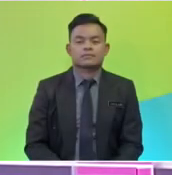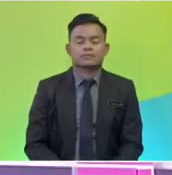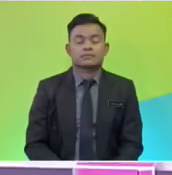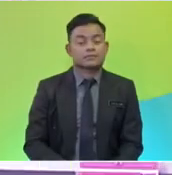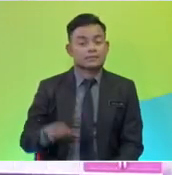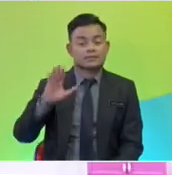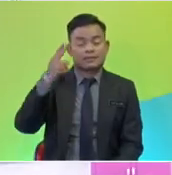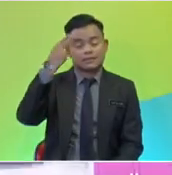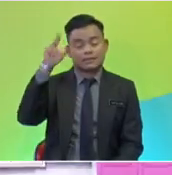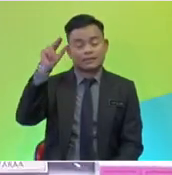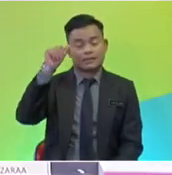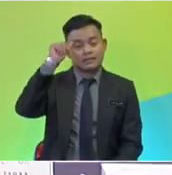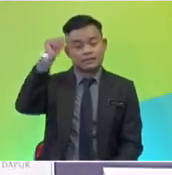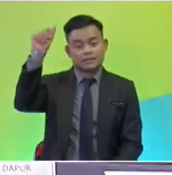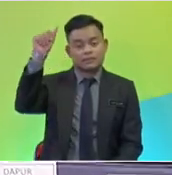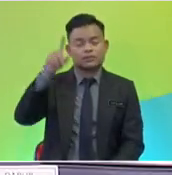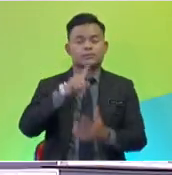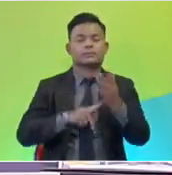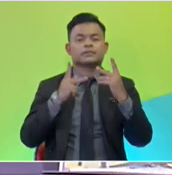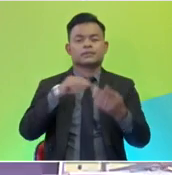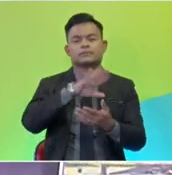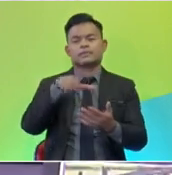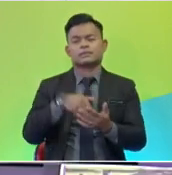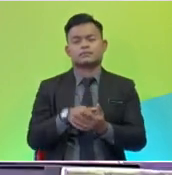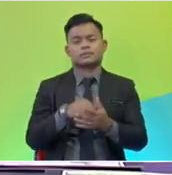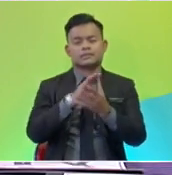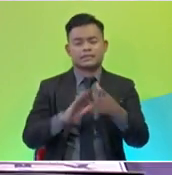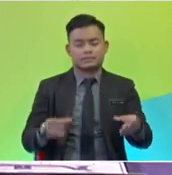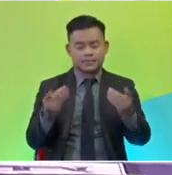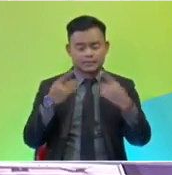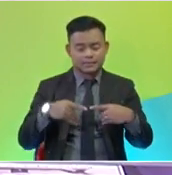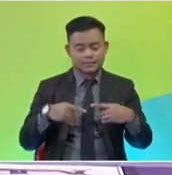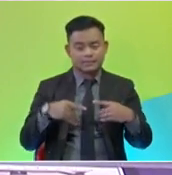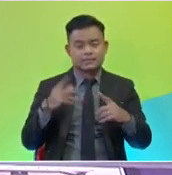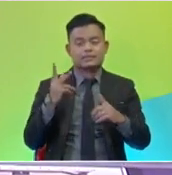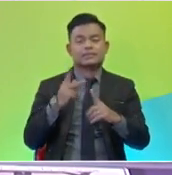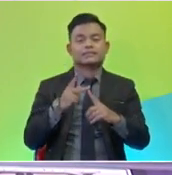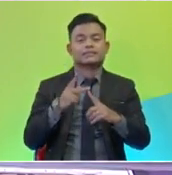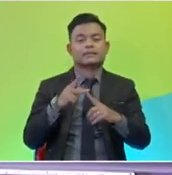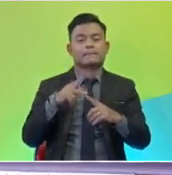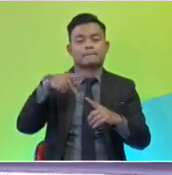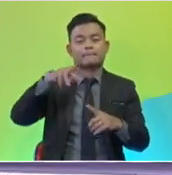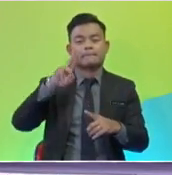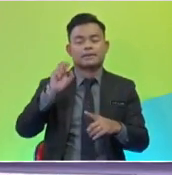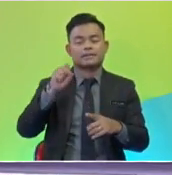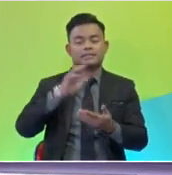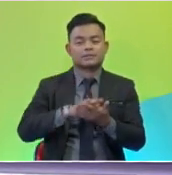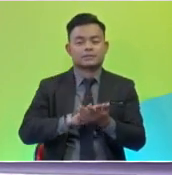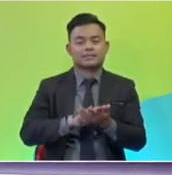Hai assalamualaikum apa khabar semua selamat datang ke prasekolah bersama dengan saya Abang Akmal Nazri